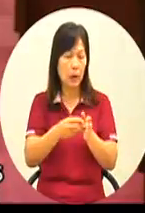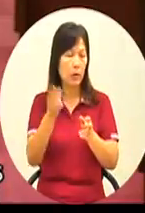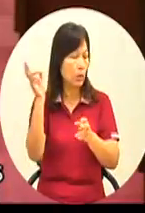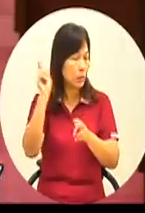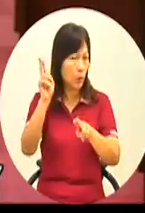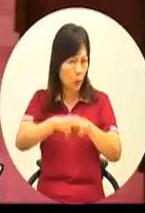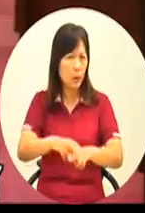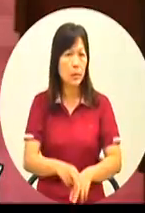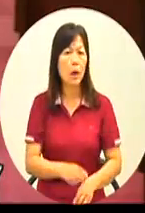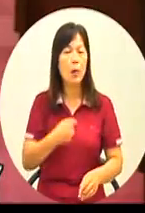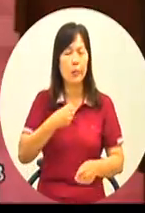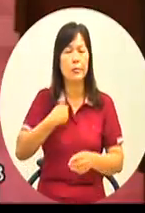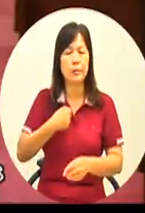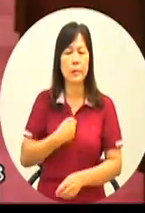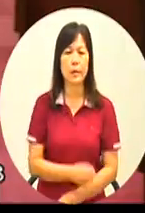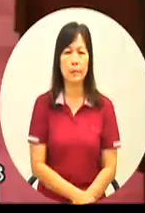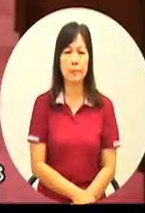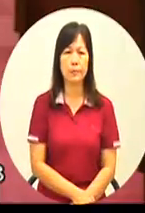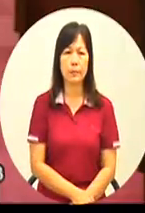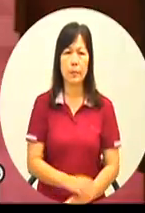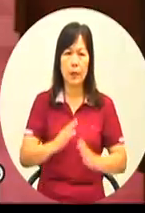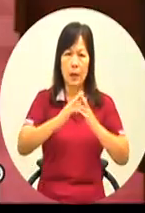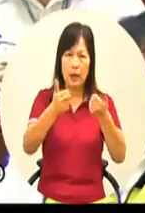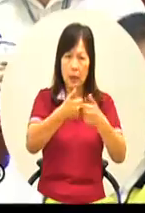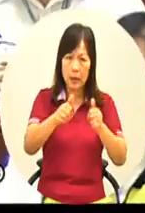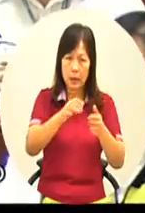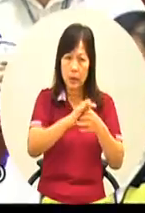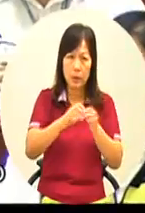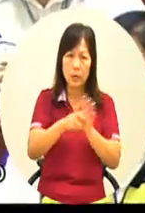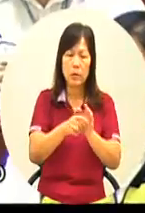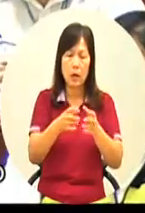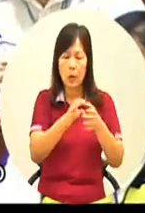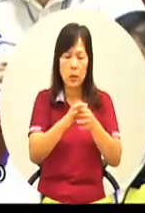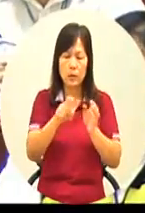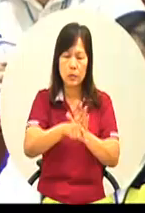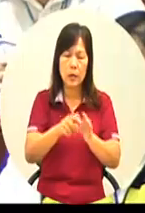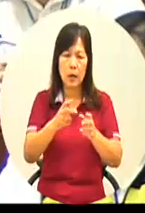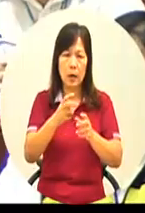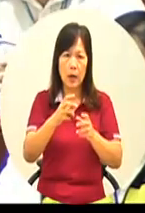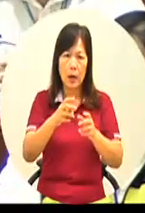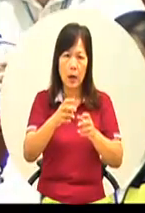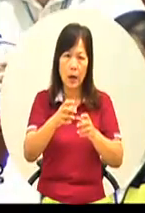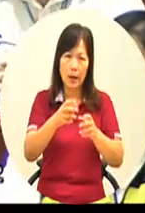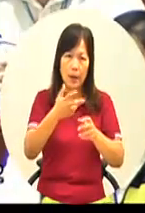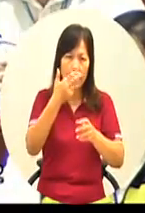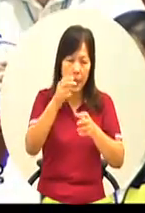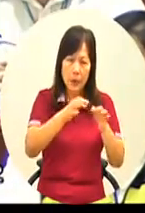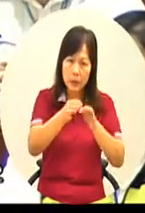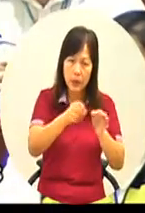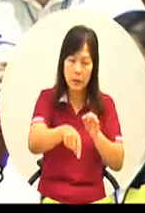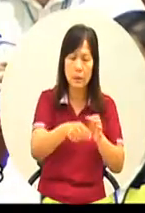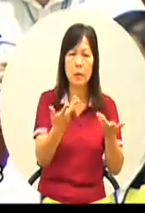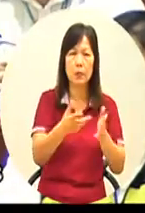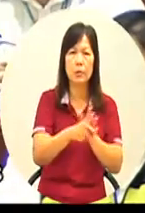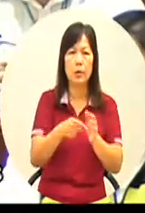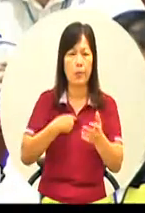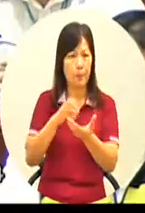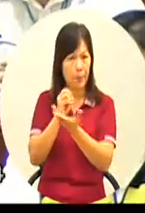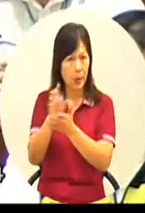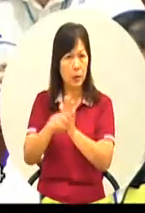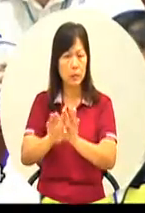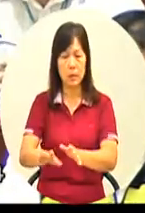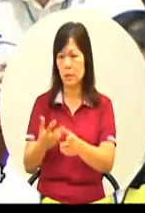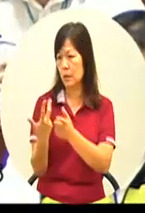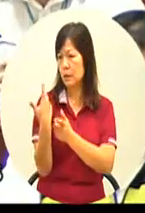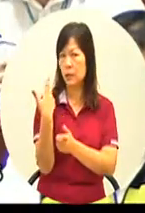嘿，了解，啊，这个议员咧关心讲这个变异超商的代志啦，吼，啊，阮家己员报告，目前吼，阮是顶礼